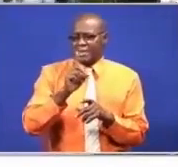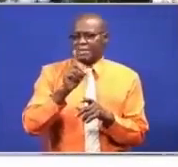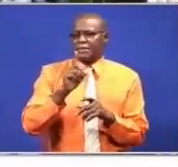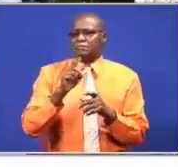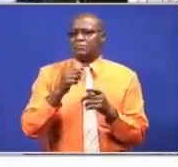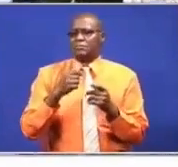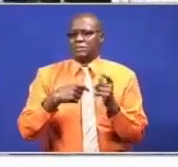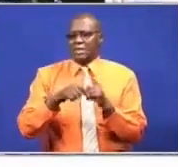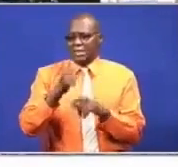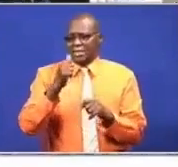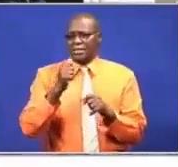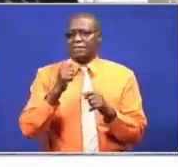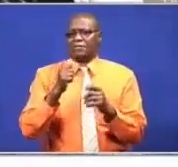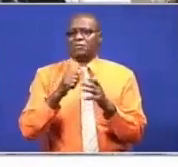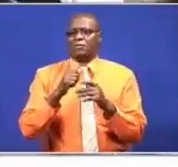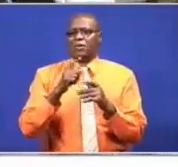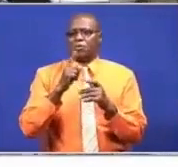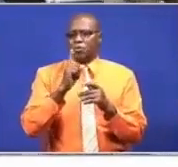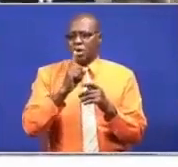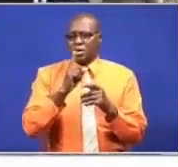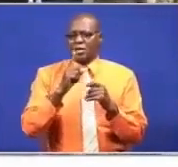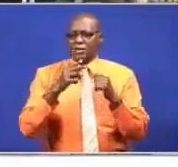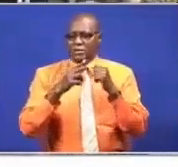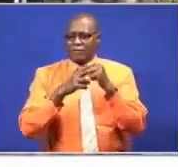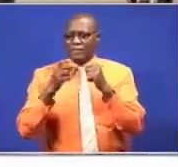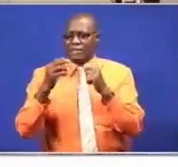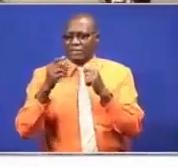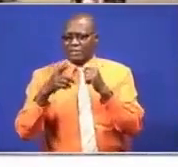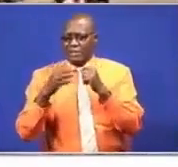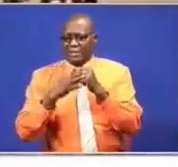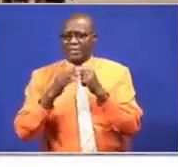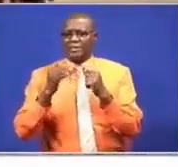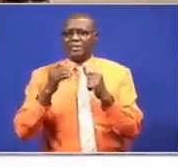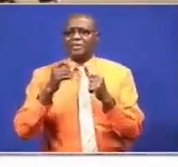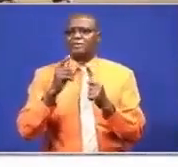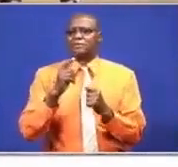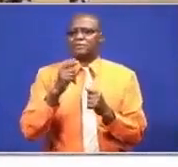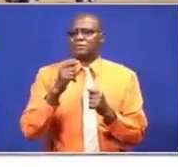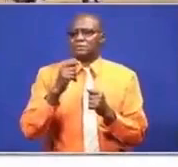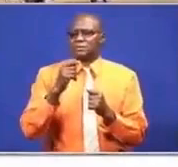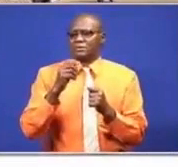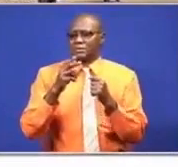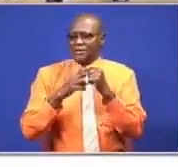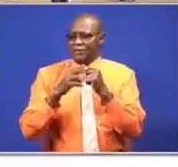cents, while kerosene will have retailed at 170 shillings and 37 cents.